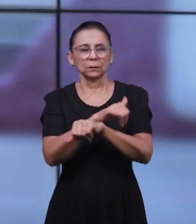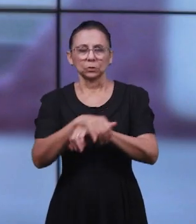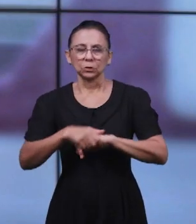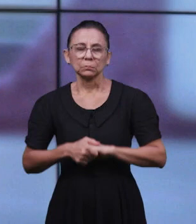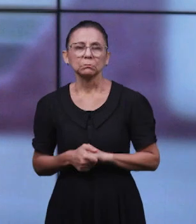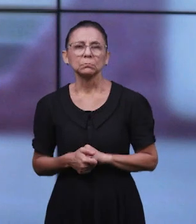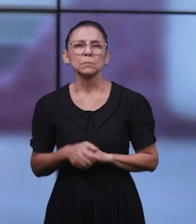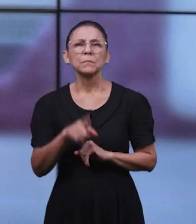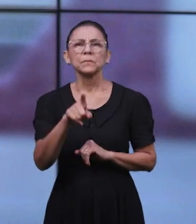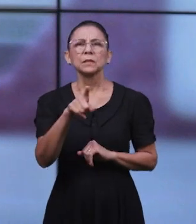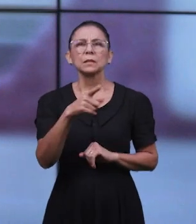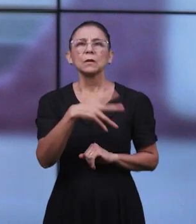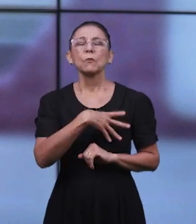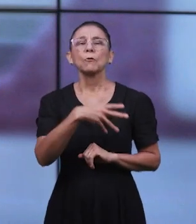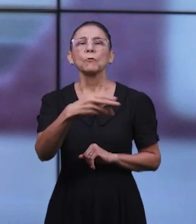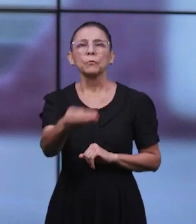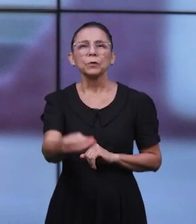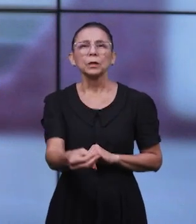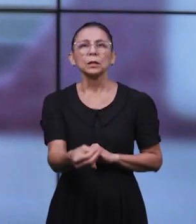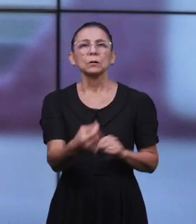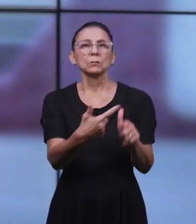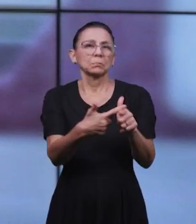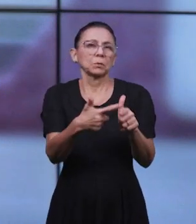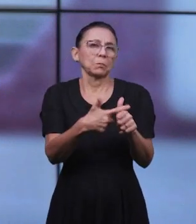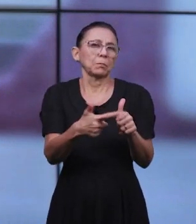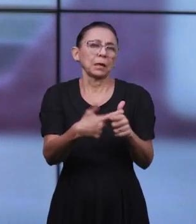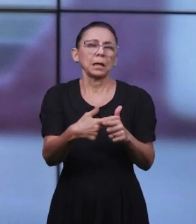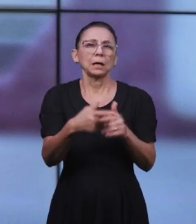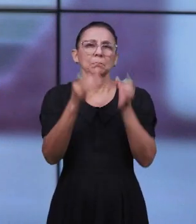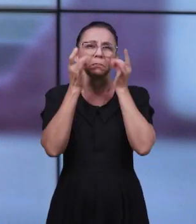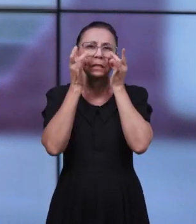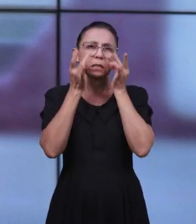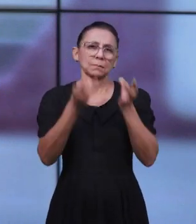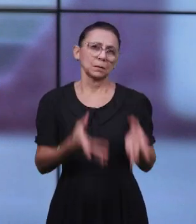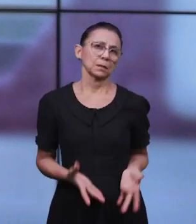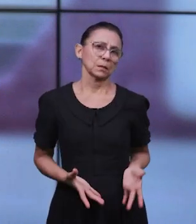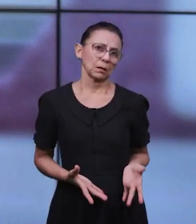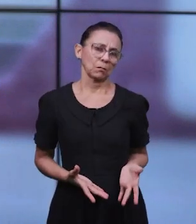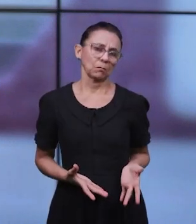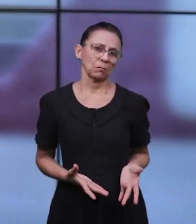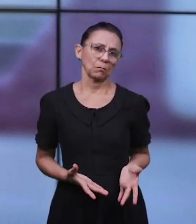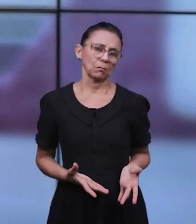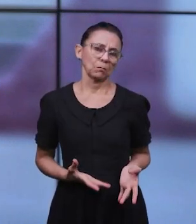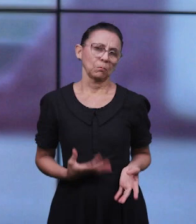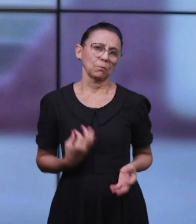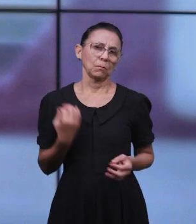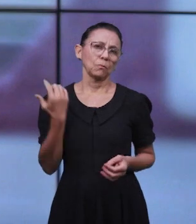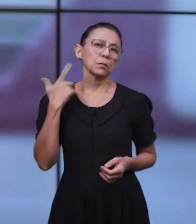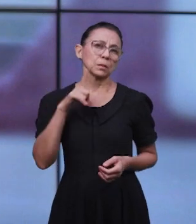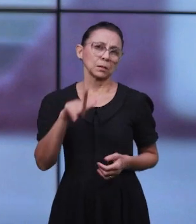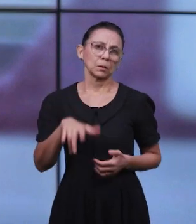Comment vous faites face à la frustration des enfants? Comment vous réagissez à leur perte?